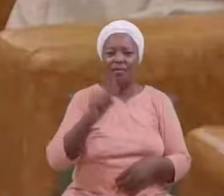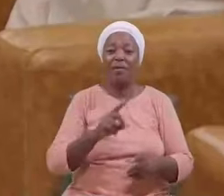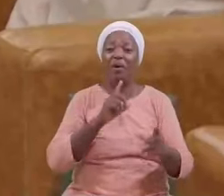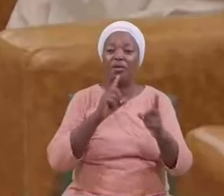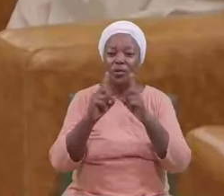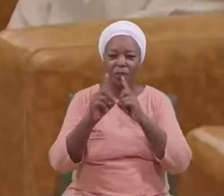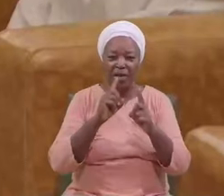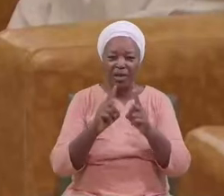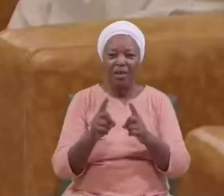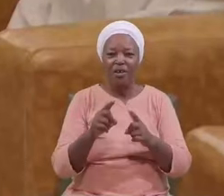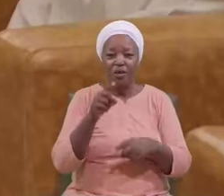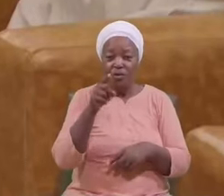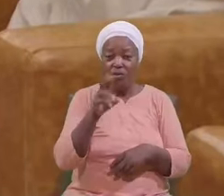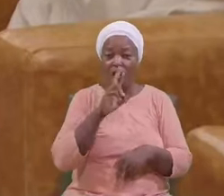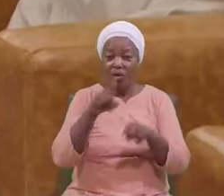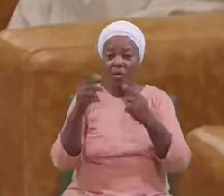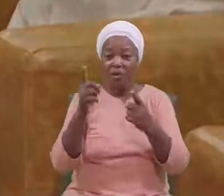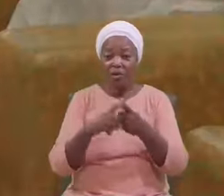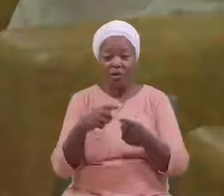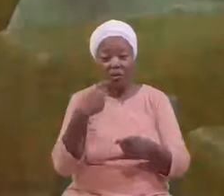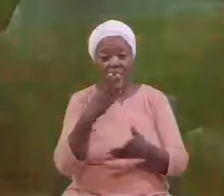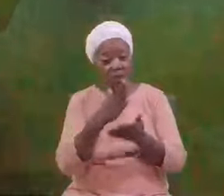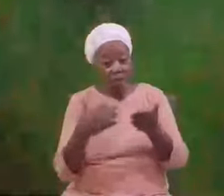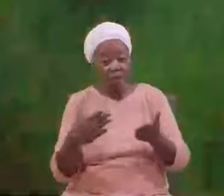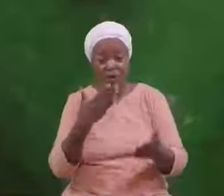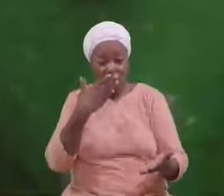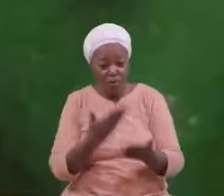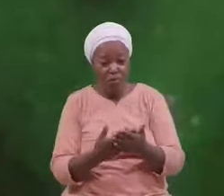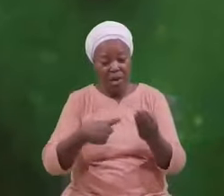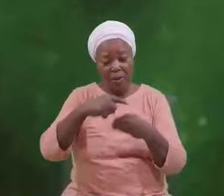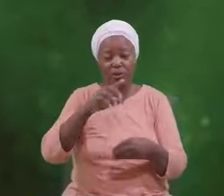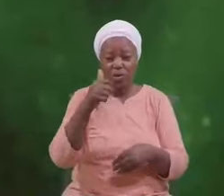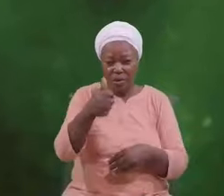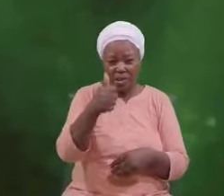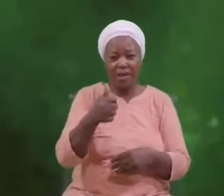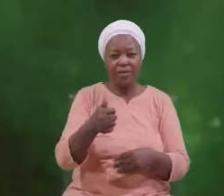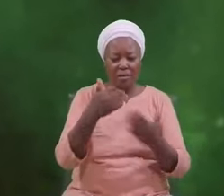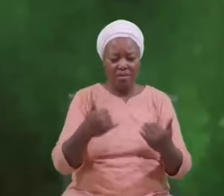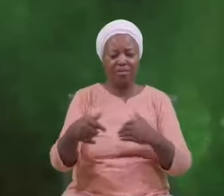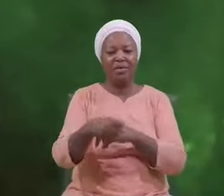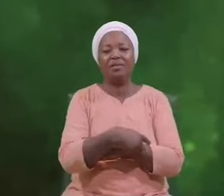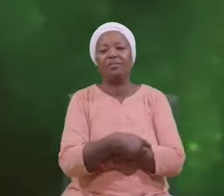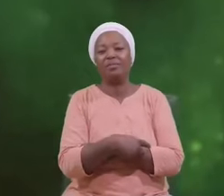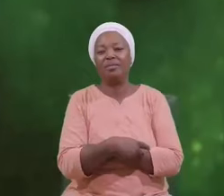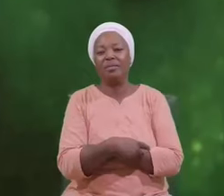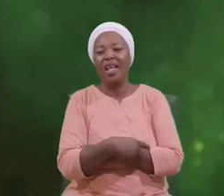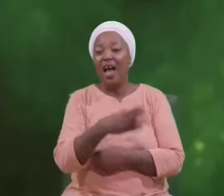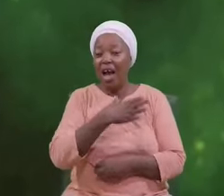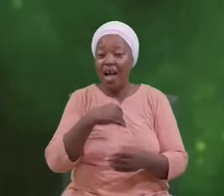Vous allez dire quelque chose de bon sur votre vie ce jour et cela va